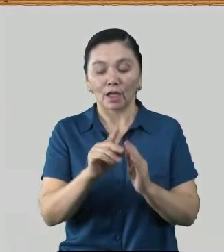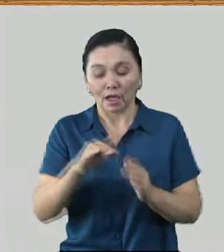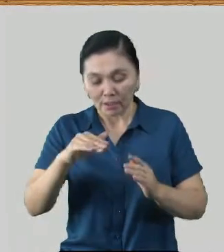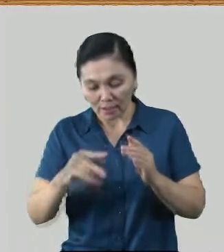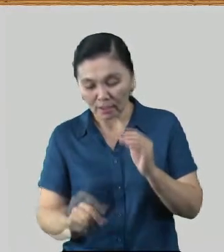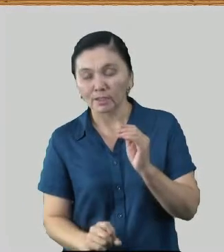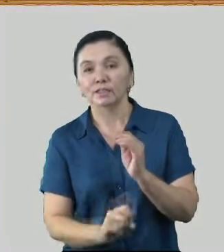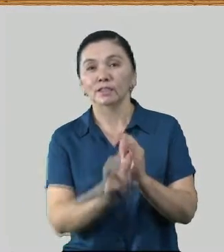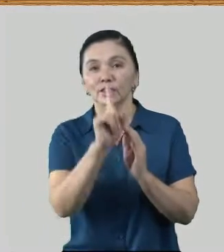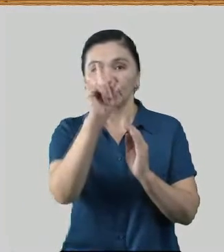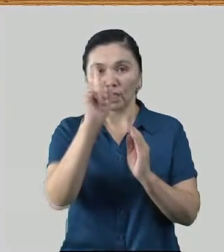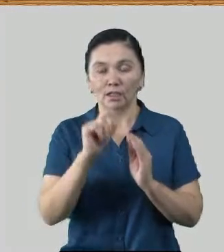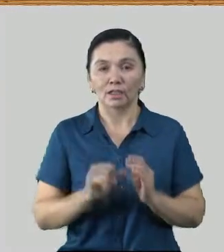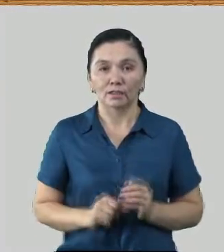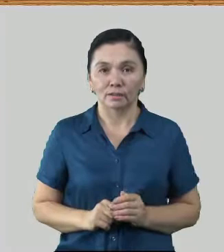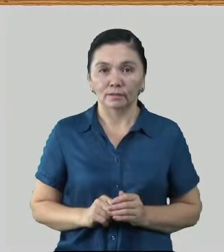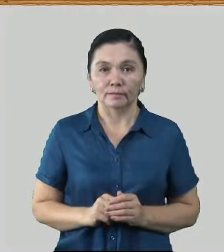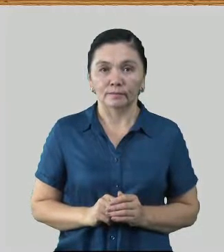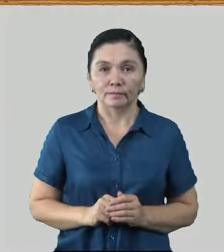фундамента.